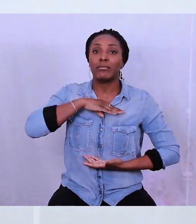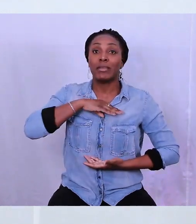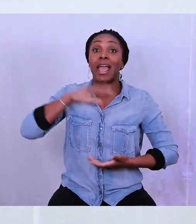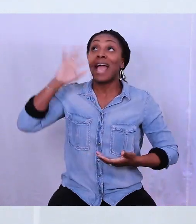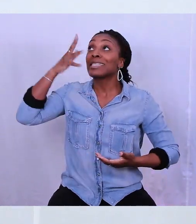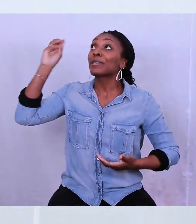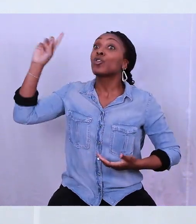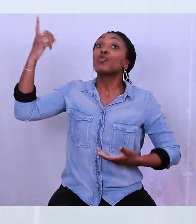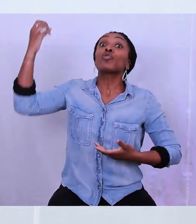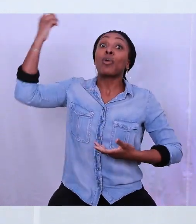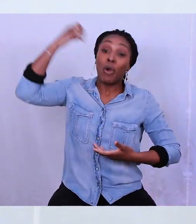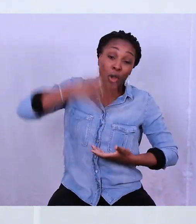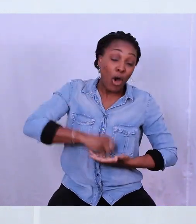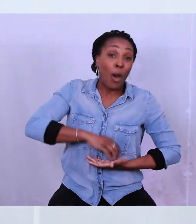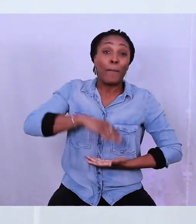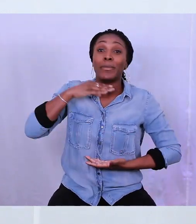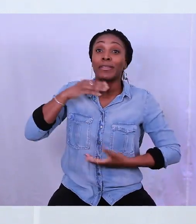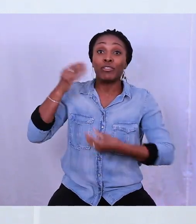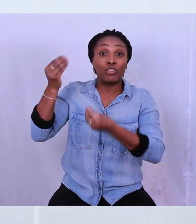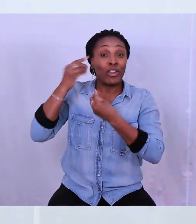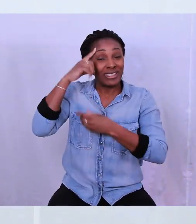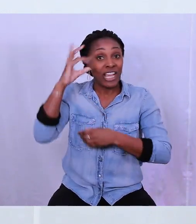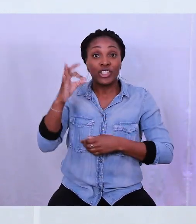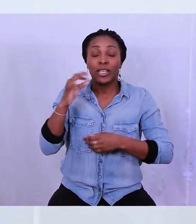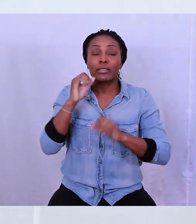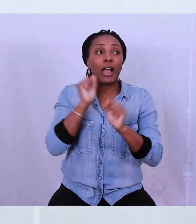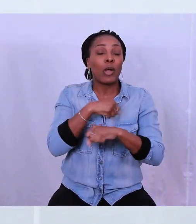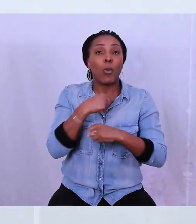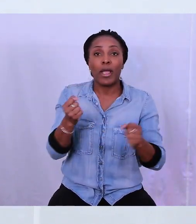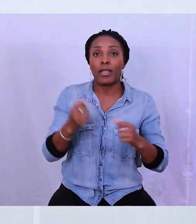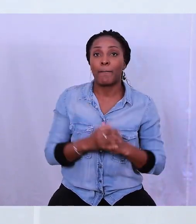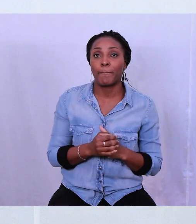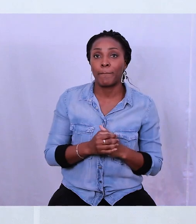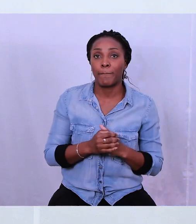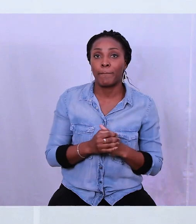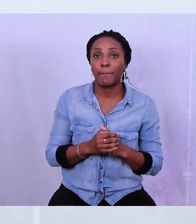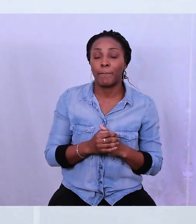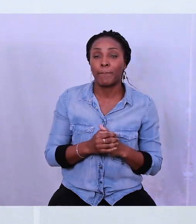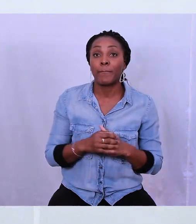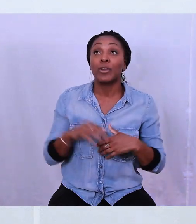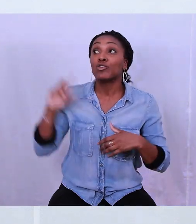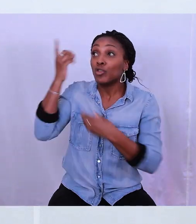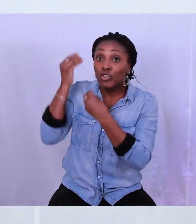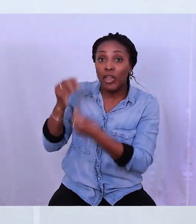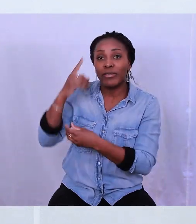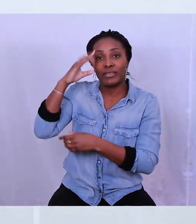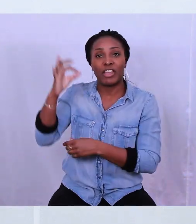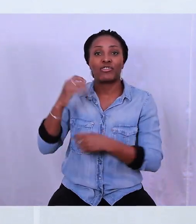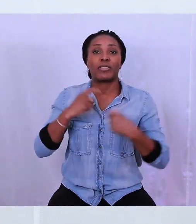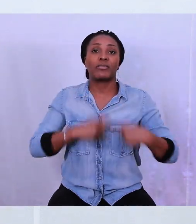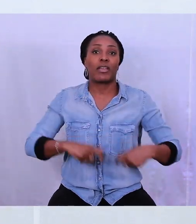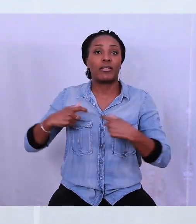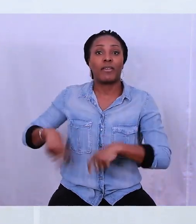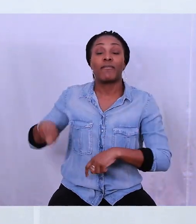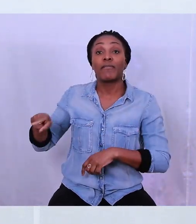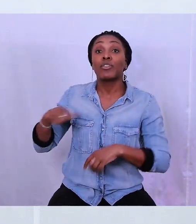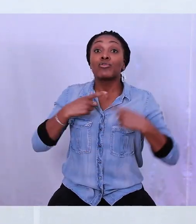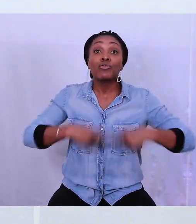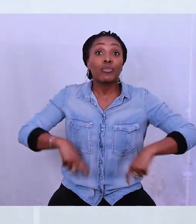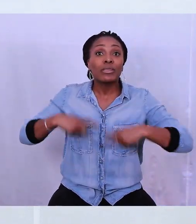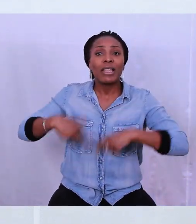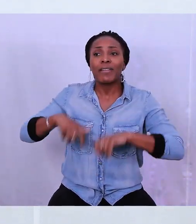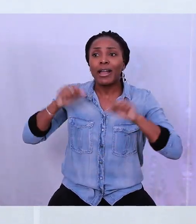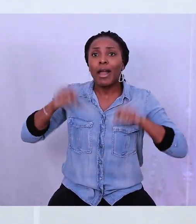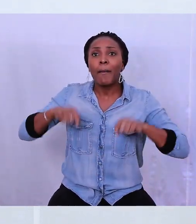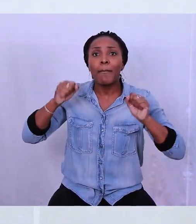esprit lui communiquait une sagesse exemplaire. La sagesse qu'il avait communiquée, c'était quoi? Premièrement, il était capable de comprendre